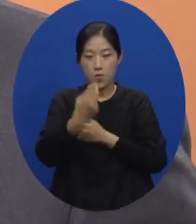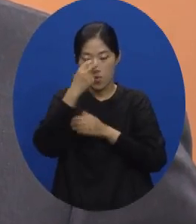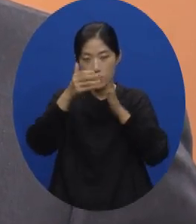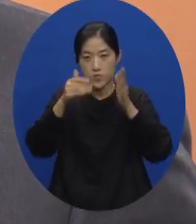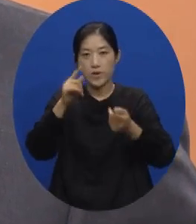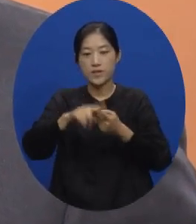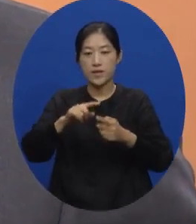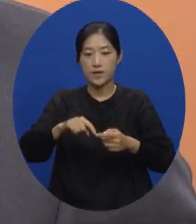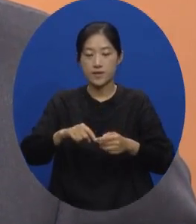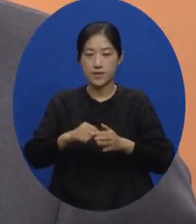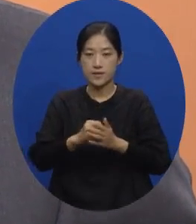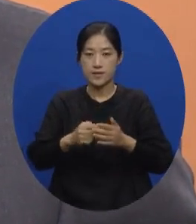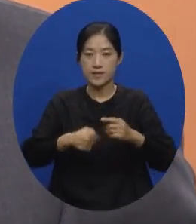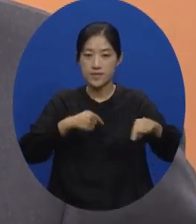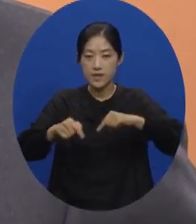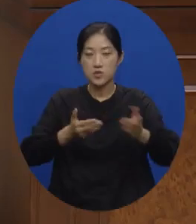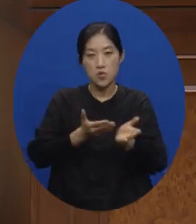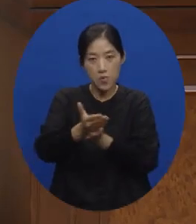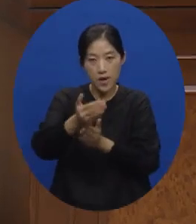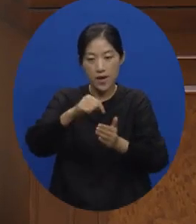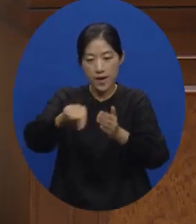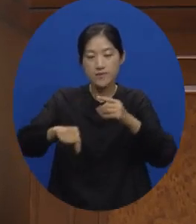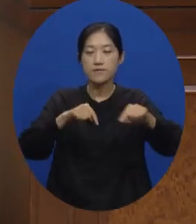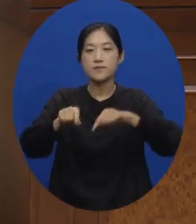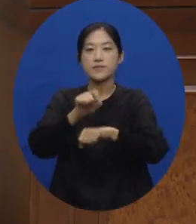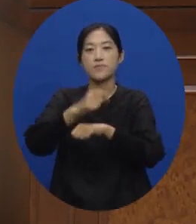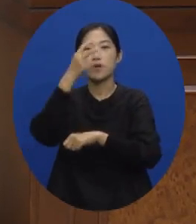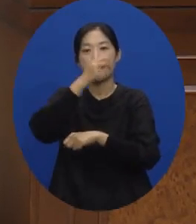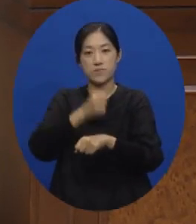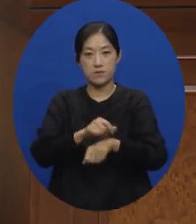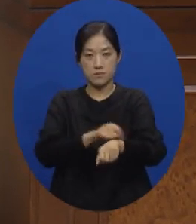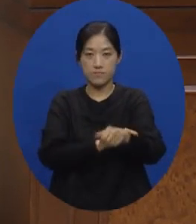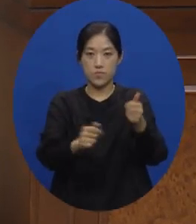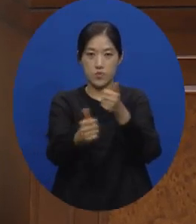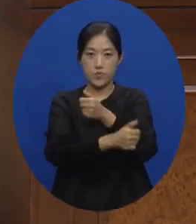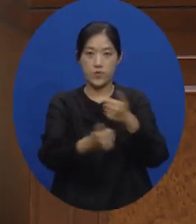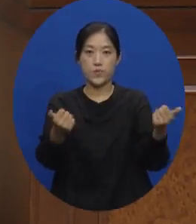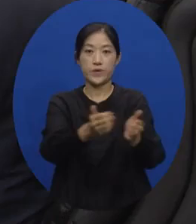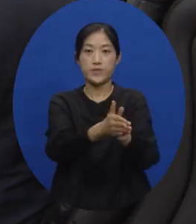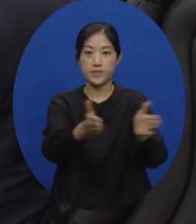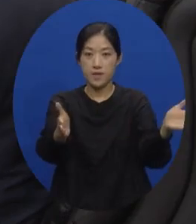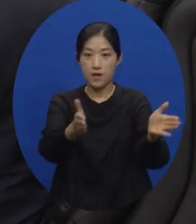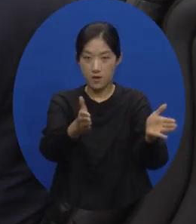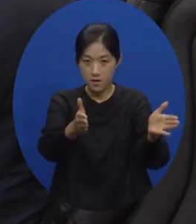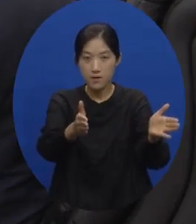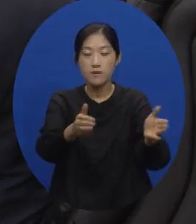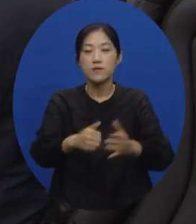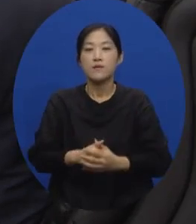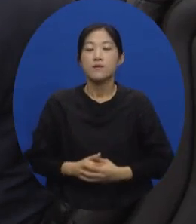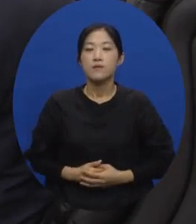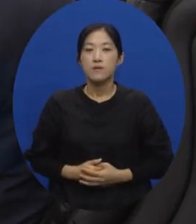대한 자치행정과의 행정사무감사로 특별위원회 회의가 시작됐는데요.